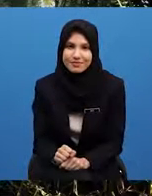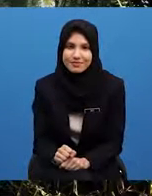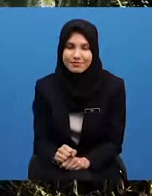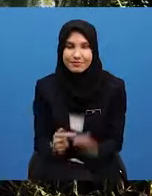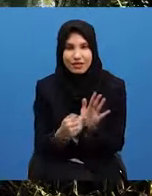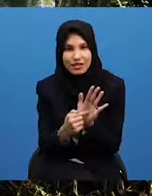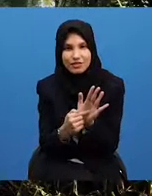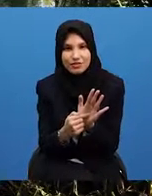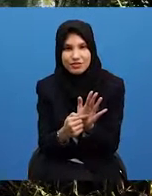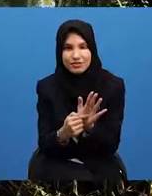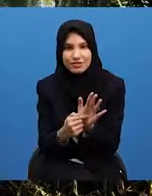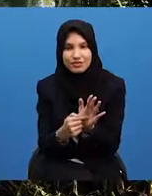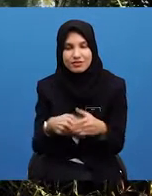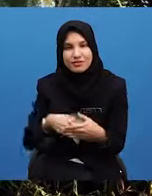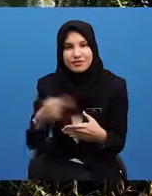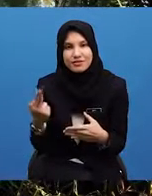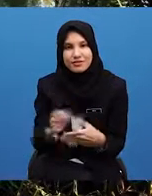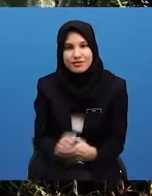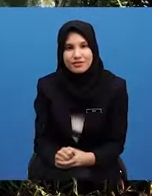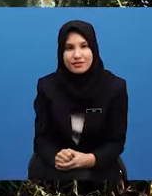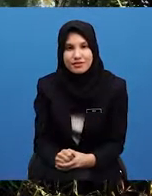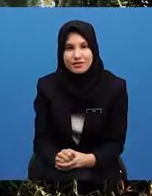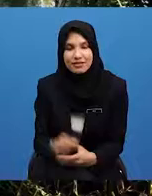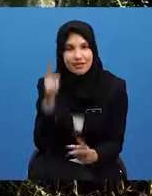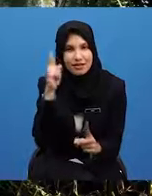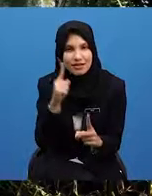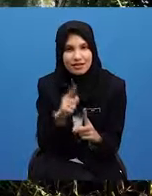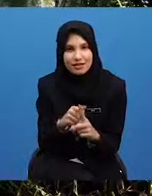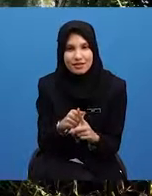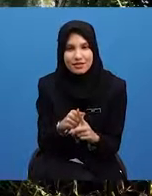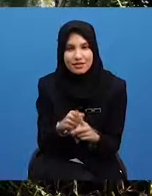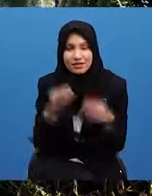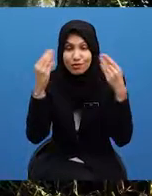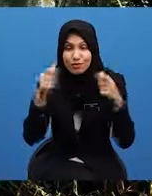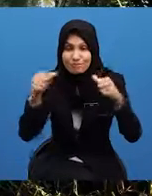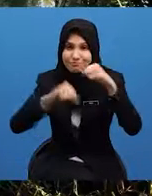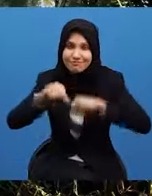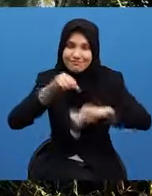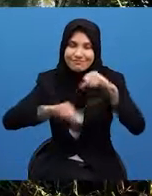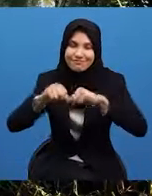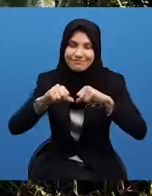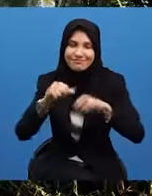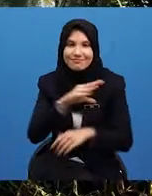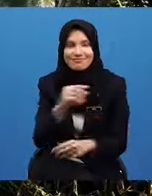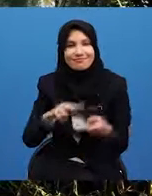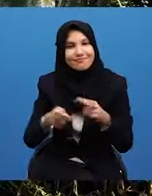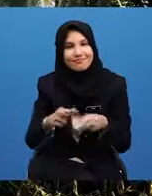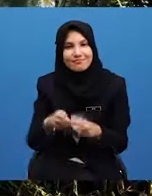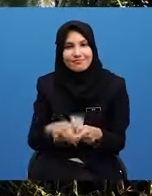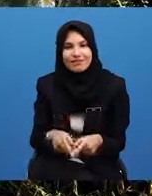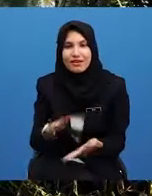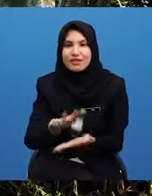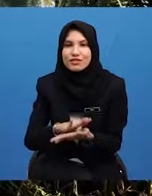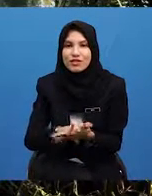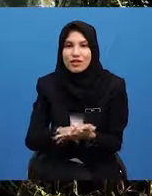dan tunjukkan hasilan kamu itu kepada guru sains kamu dan rakan-rakan